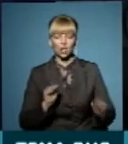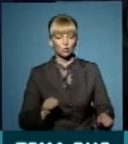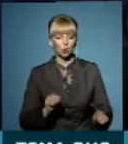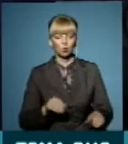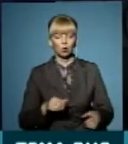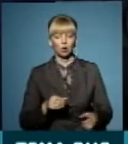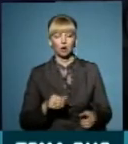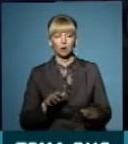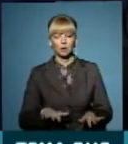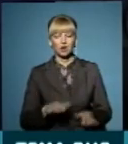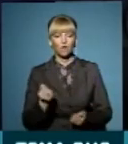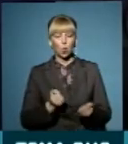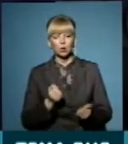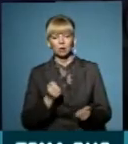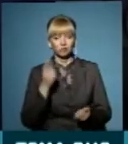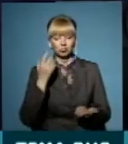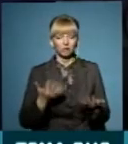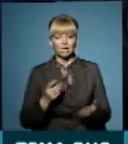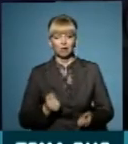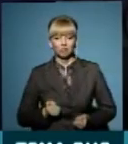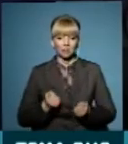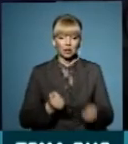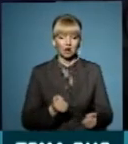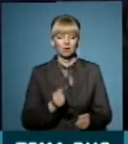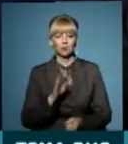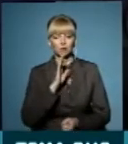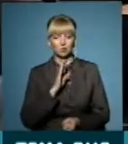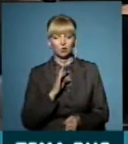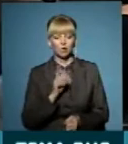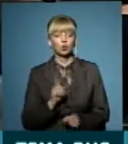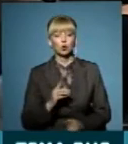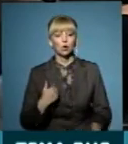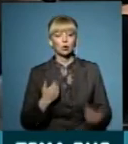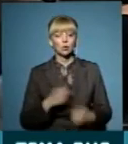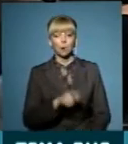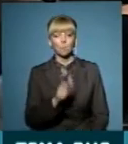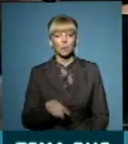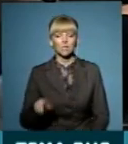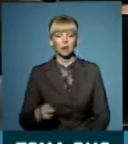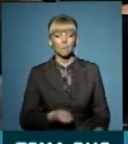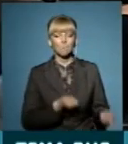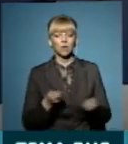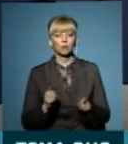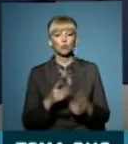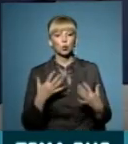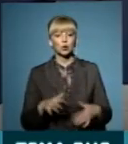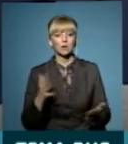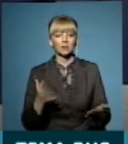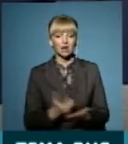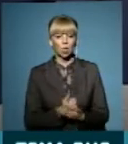водій не зорієнтувався і наїхав на неї. То було... Що стосується пасажирських перевезень, от що вже